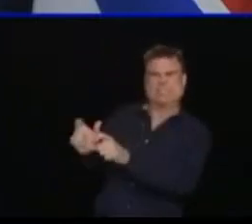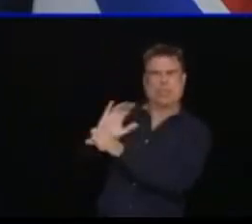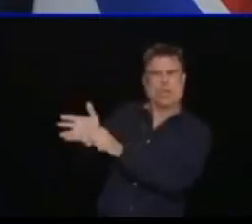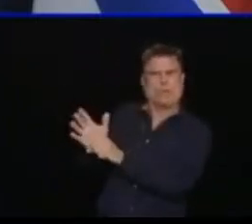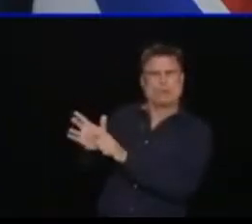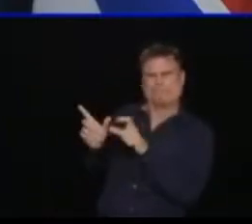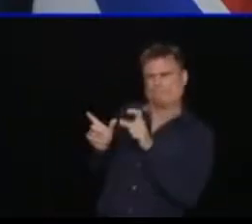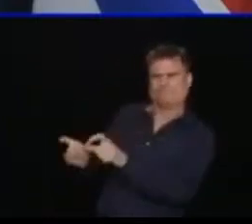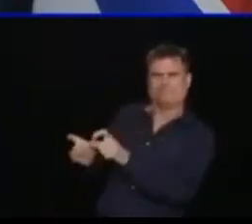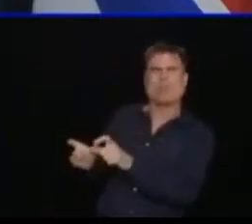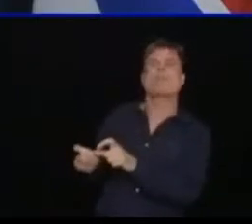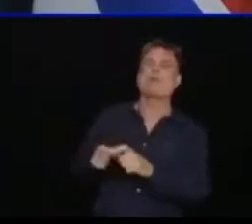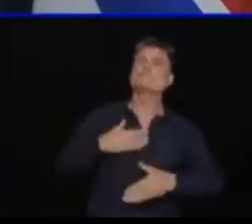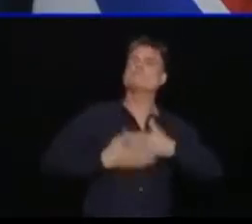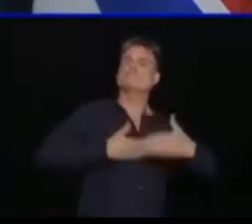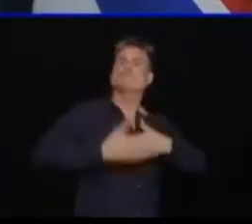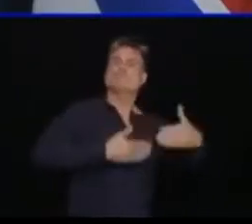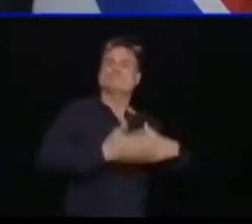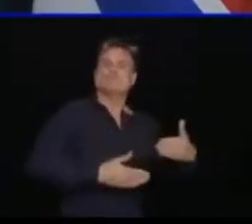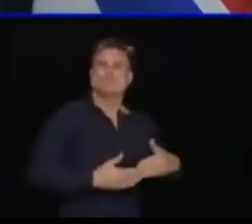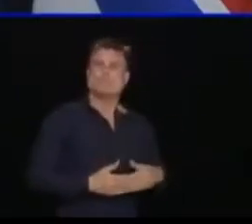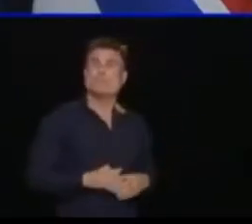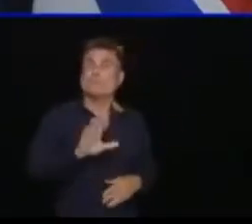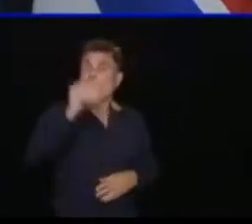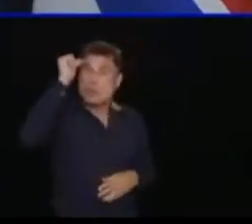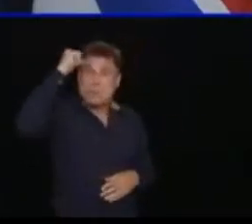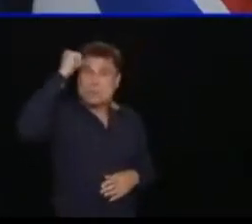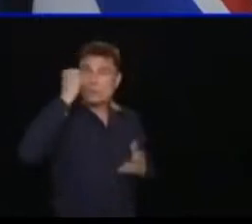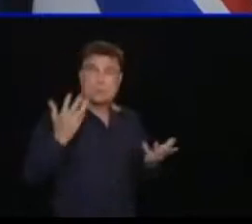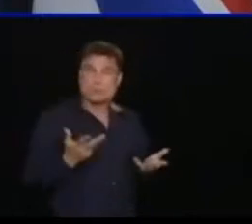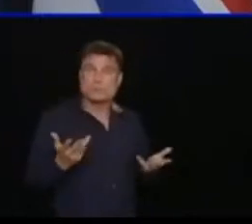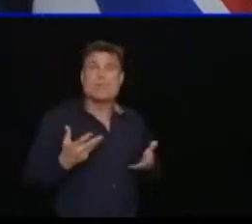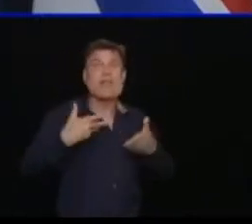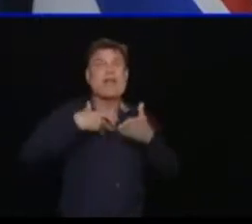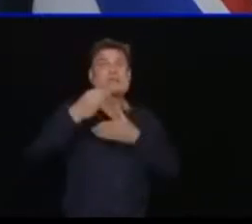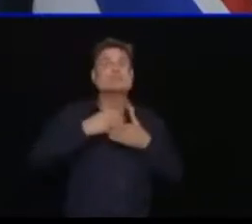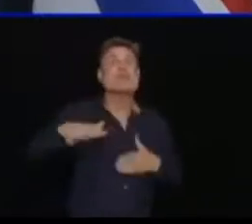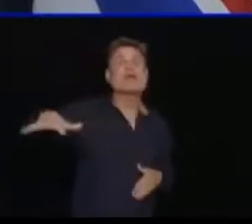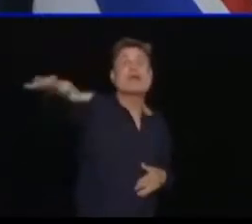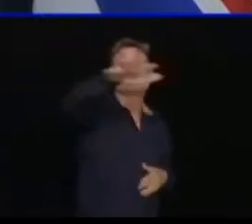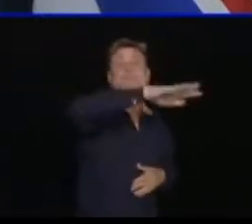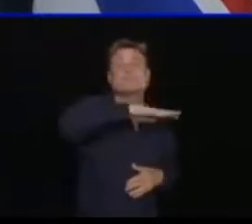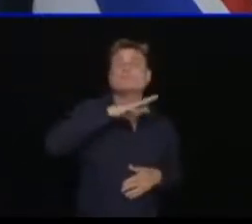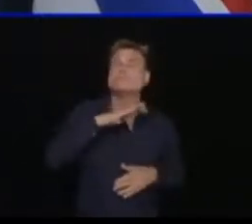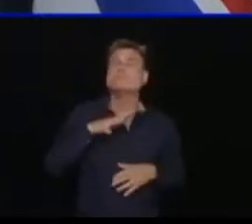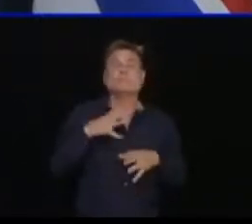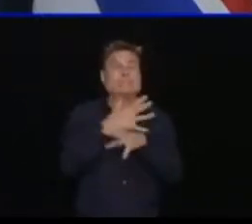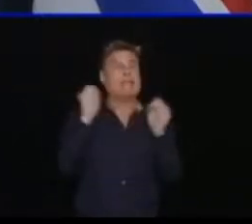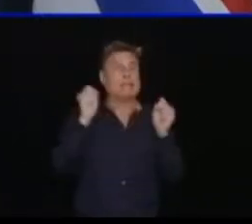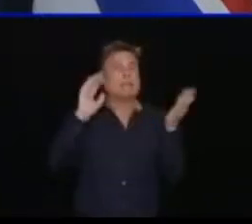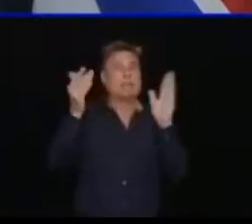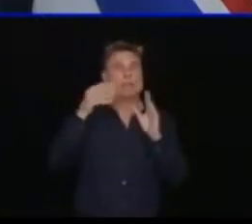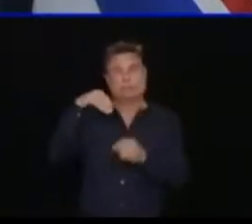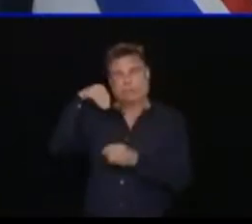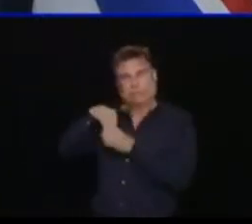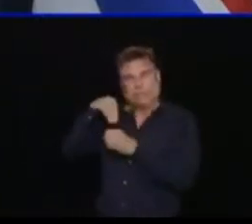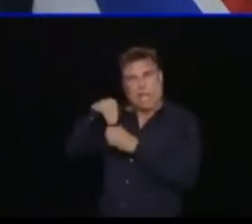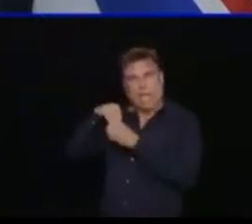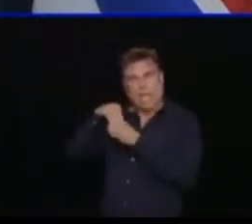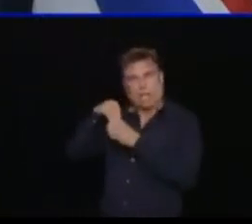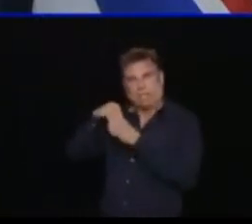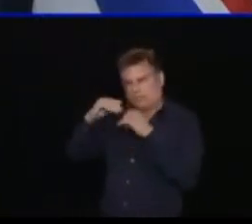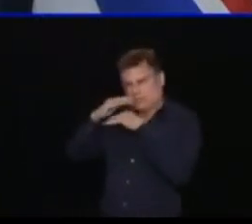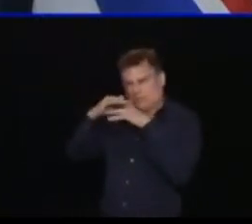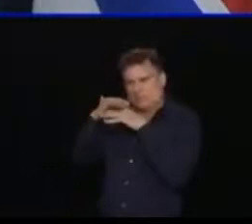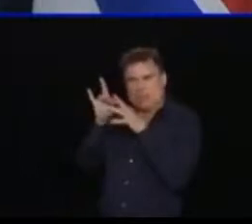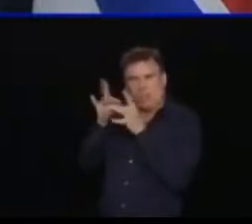has a 面对 huge 这个疫 upside. 情 And 这 the 个是 safety 保 in 护生命 small 也是能 numbers 够 will stop the 避 spread 免这个 and 曲 will 线 save 上升 lives. 的一个最重要的 Aujourd'hui, 方 nous 法。 faisons le